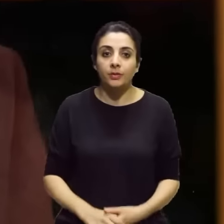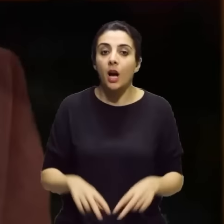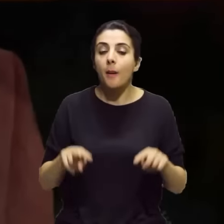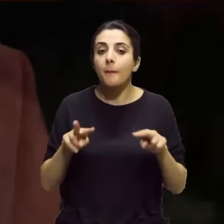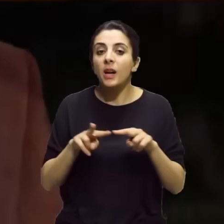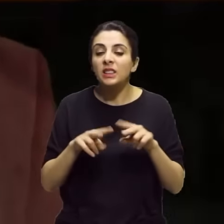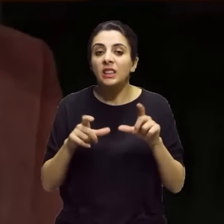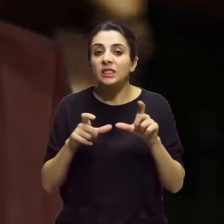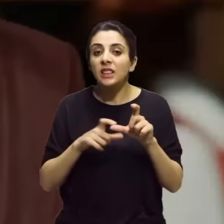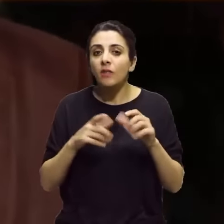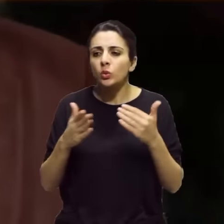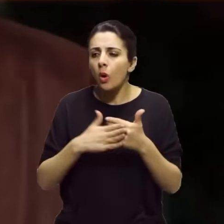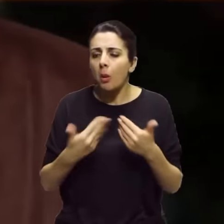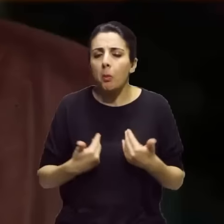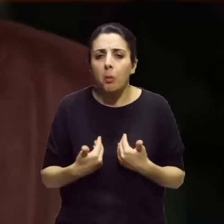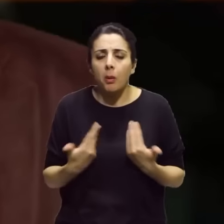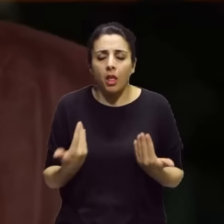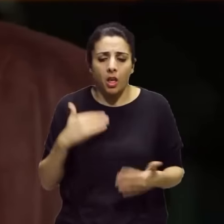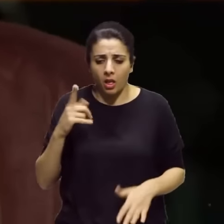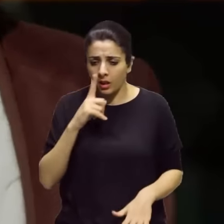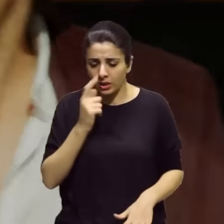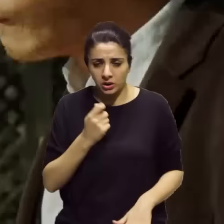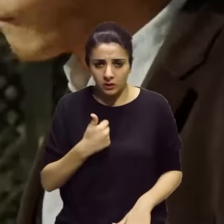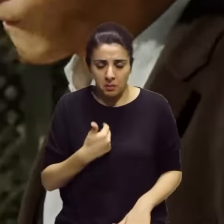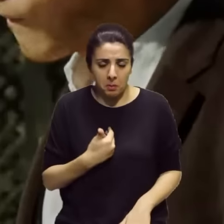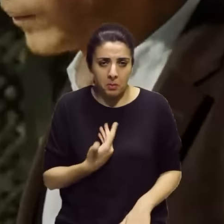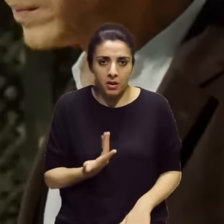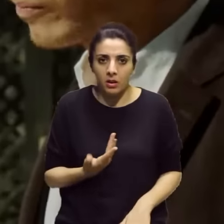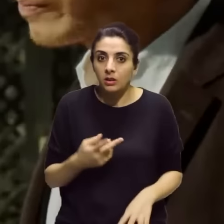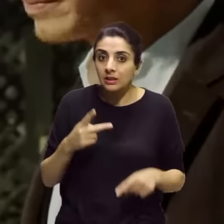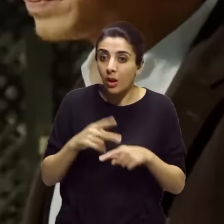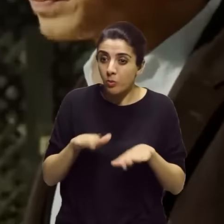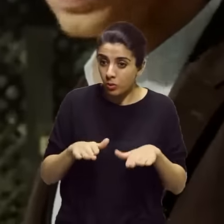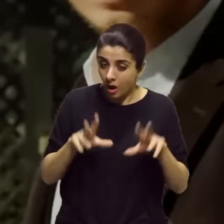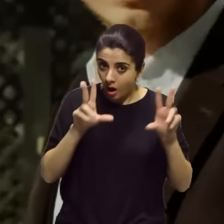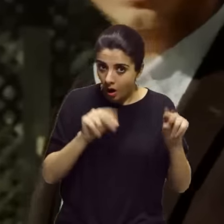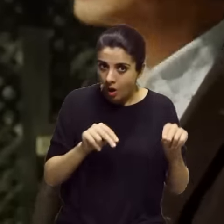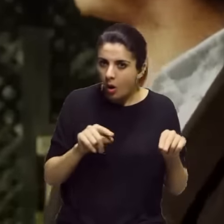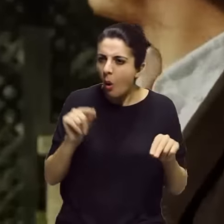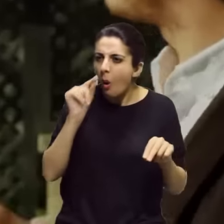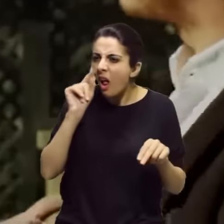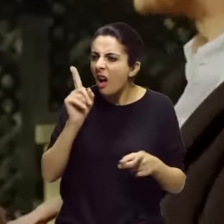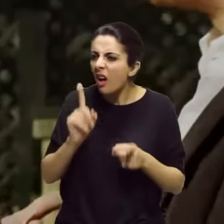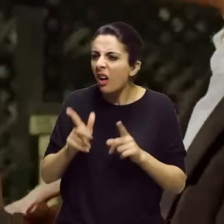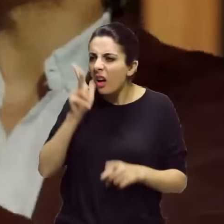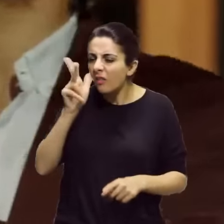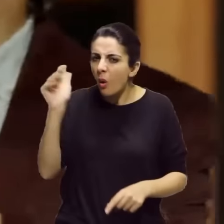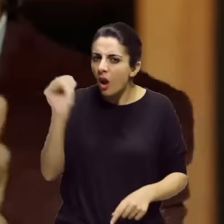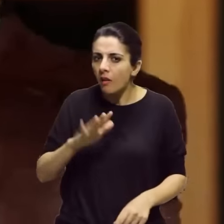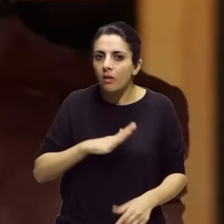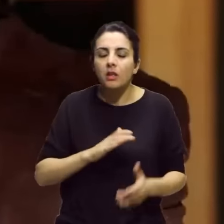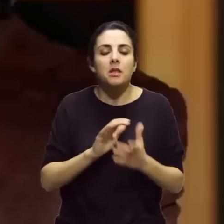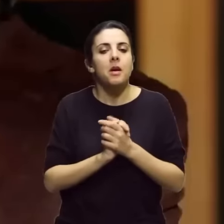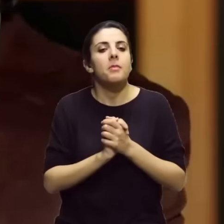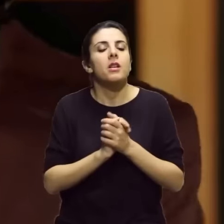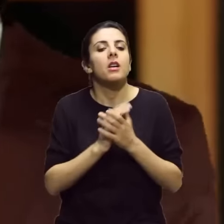Masar'la Sevinç'in düğününden bana ne oğlum? Ne işin var benim burada? Oğlum, Zeynep burada kalıyorsa Klo da buradadır kesin. Ha? Klo? Ya, gerçekten